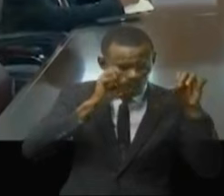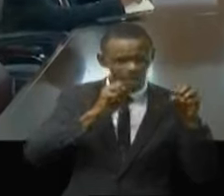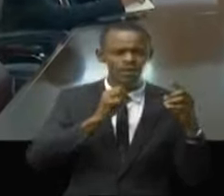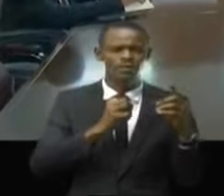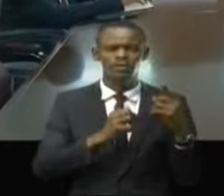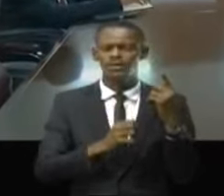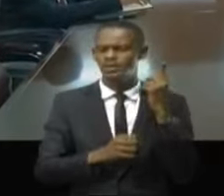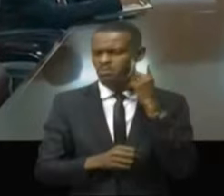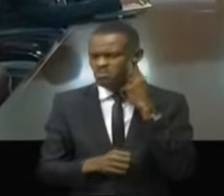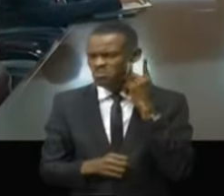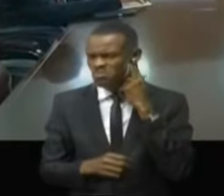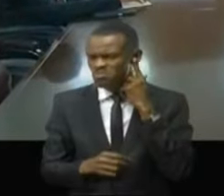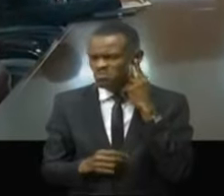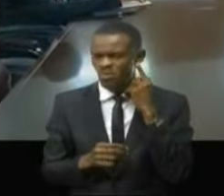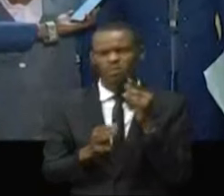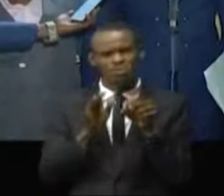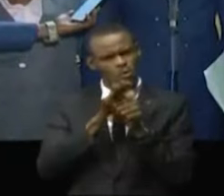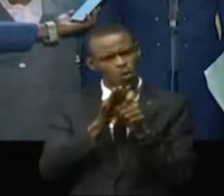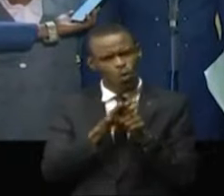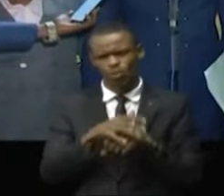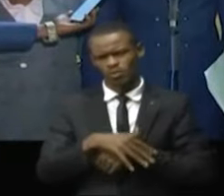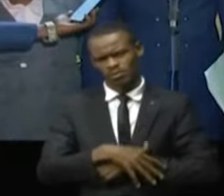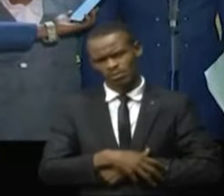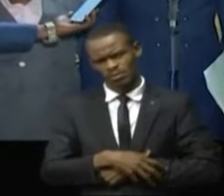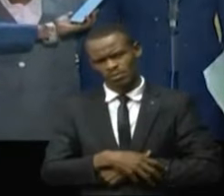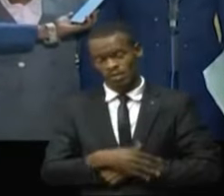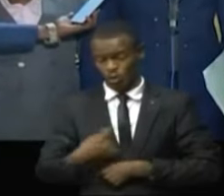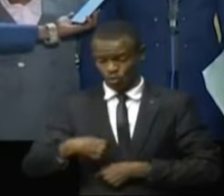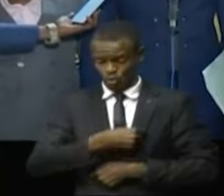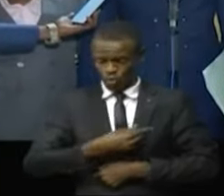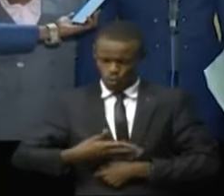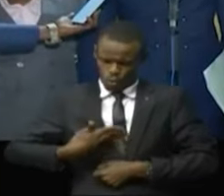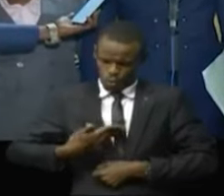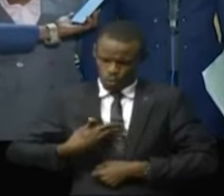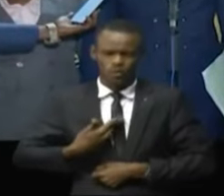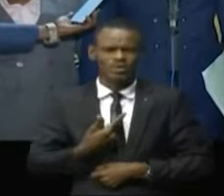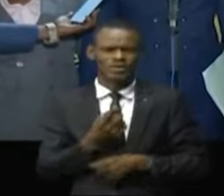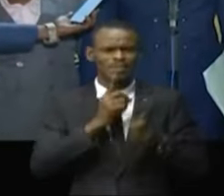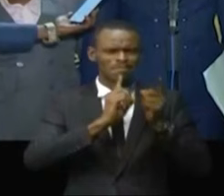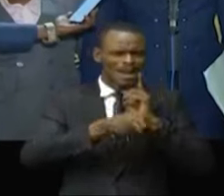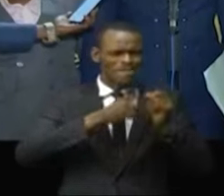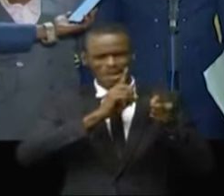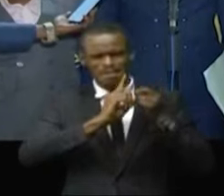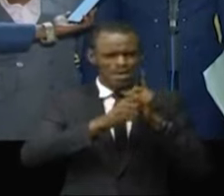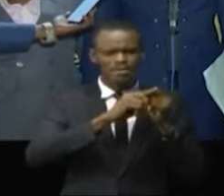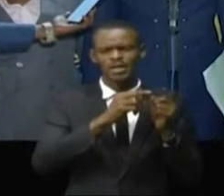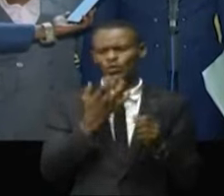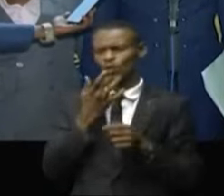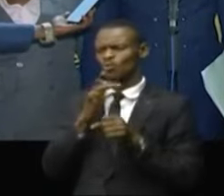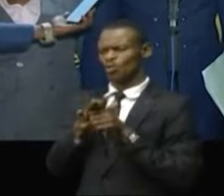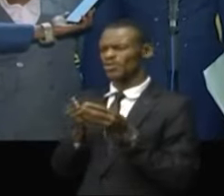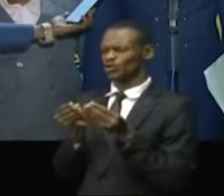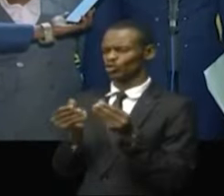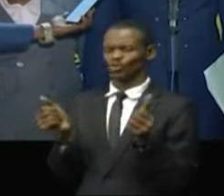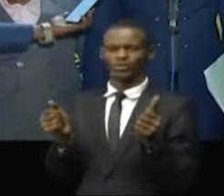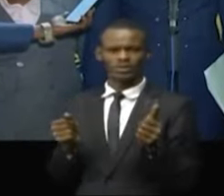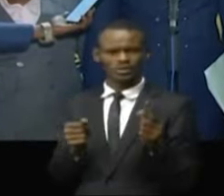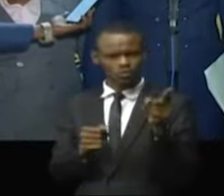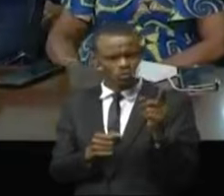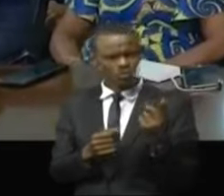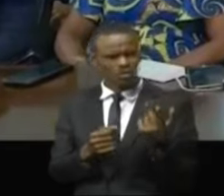année en beauté. Nous sommes contents parce qu'il est la personne la mieux placée pour plaider notre